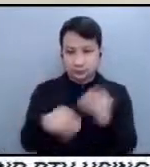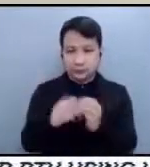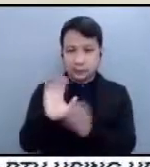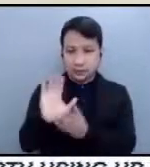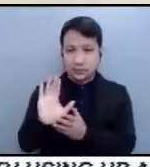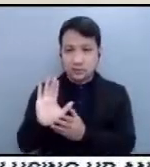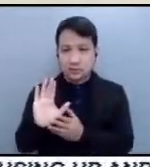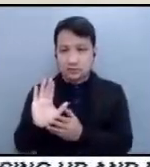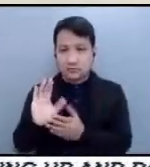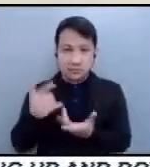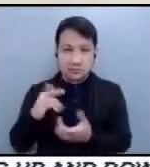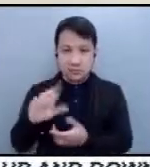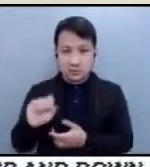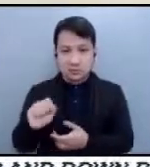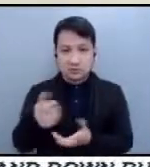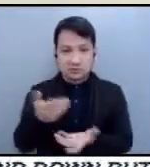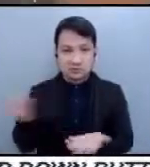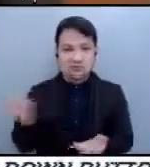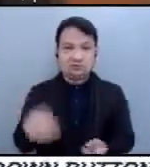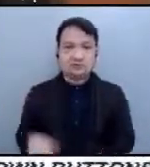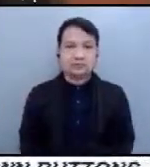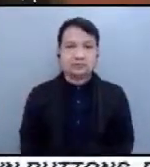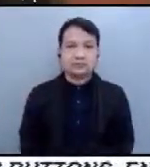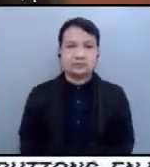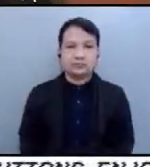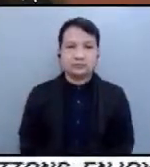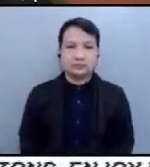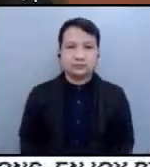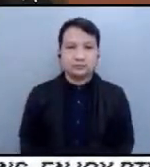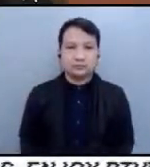Kung meron man, go ahead, guys.